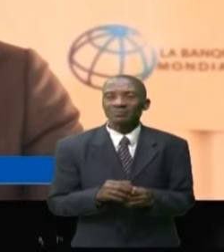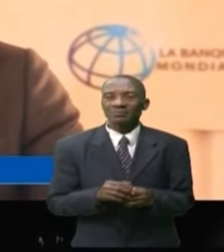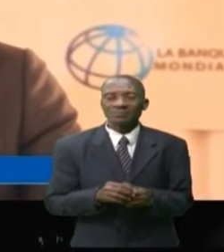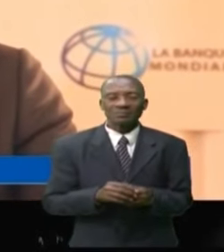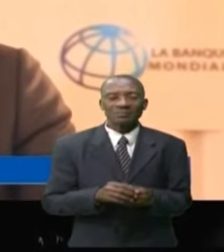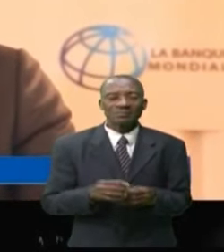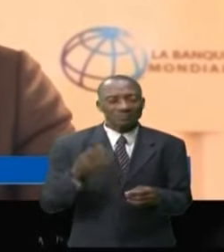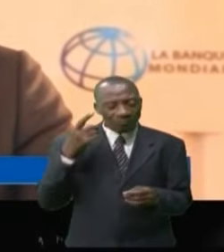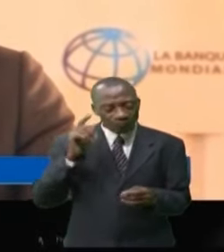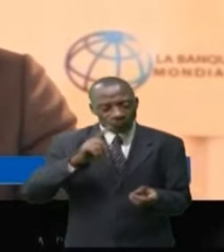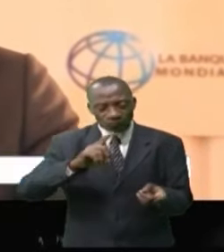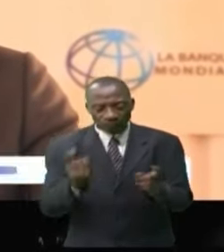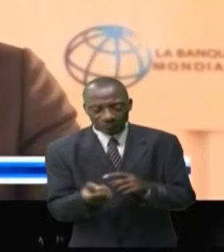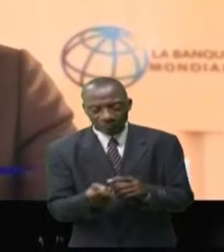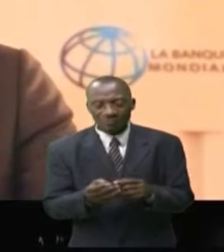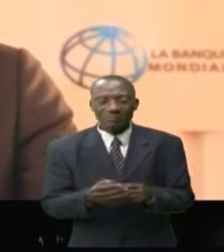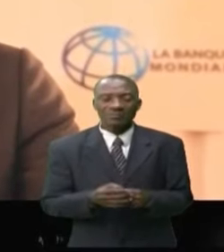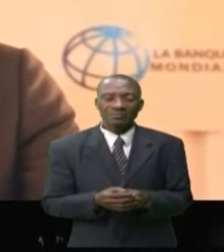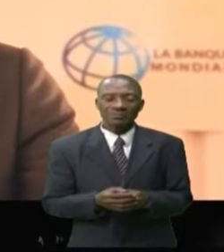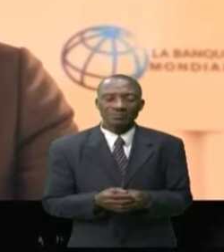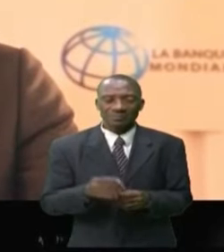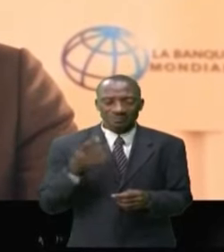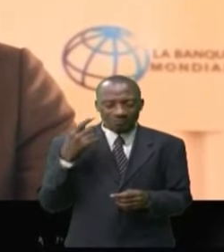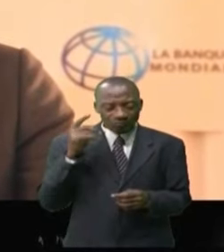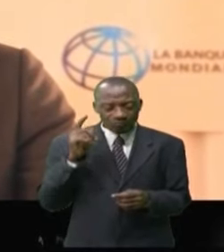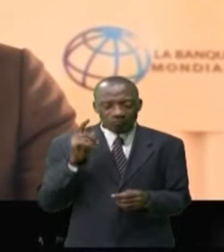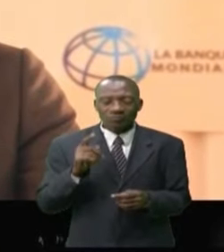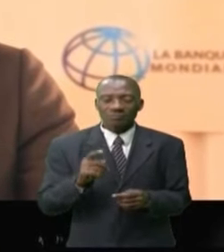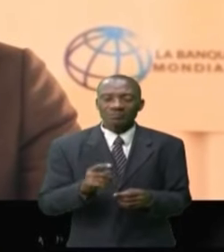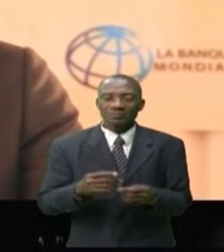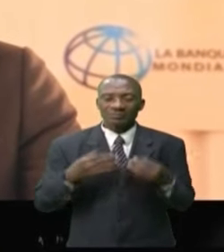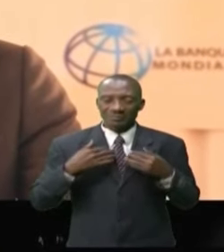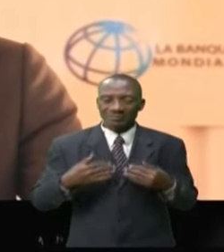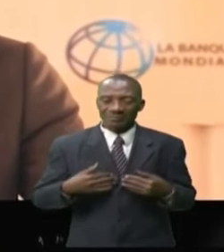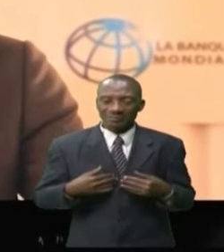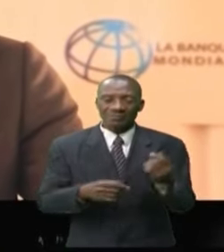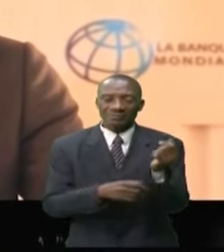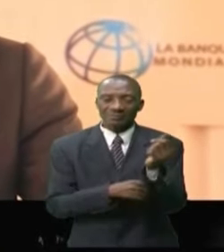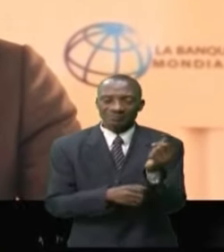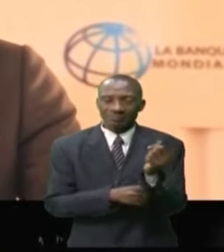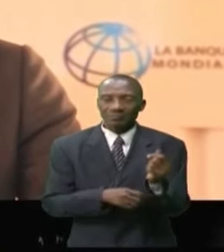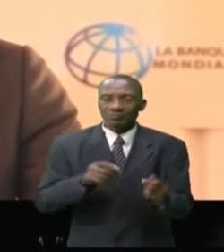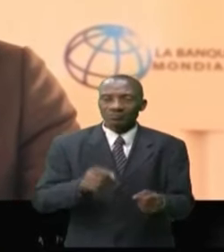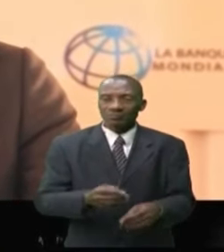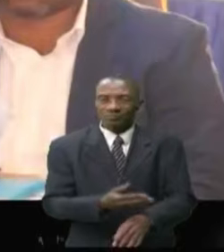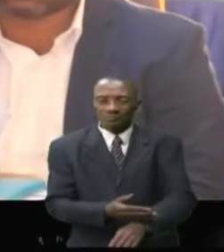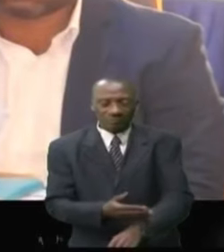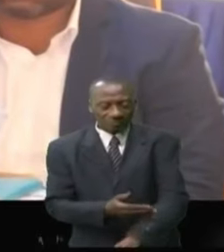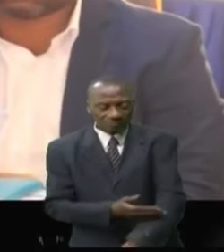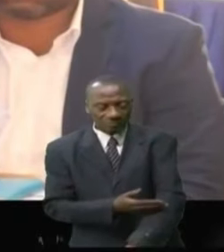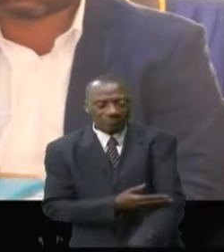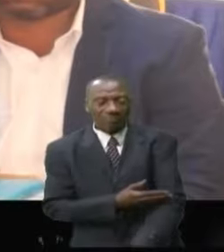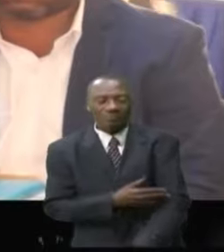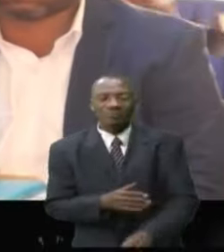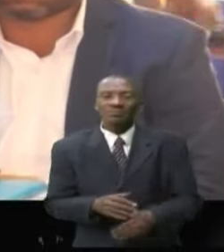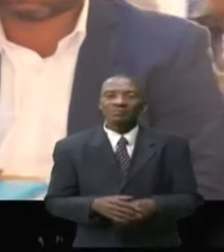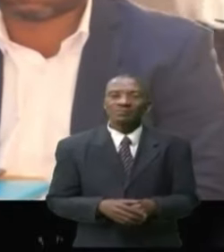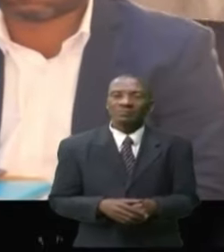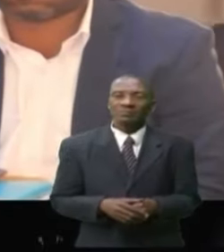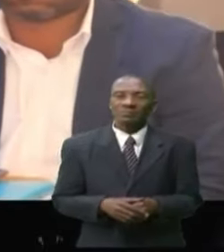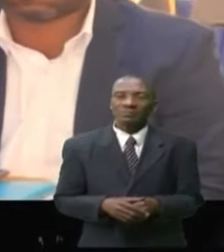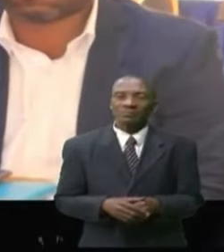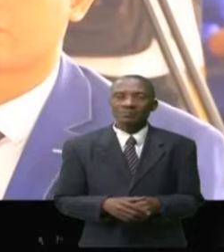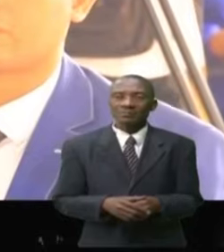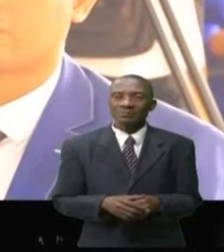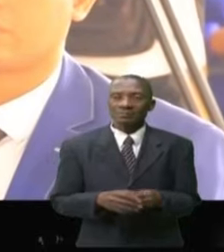falloir vraiment nous aider à bien observer à bien analyser les score comme j'ai dis qui a été